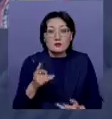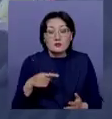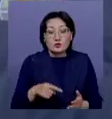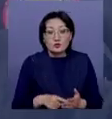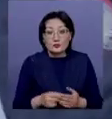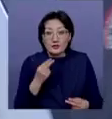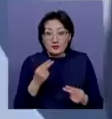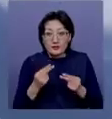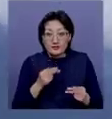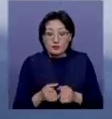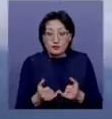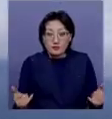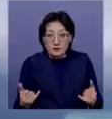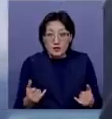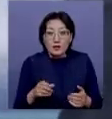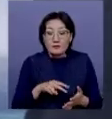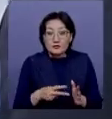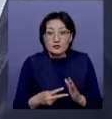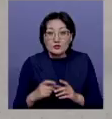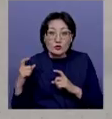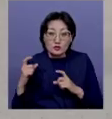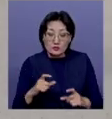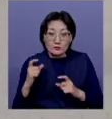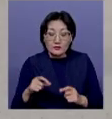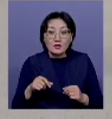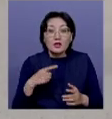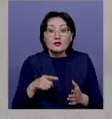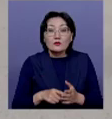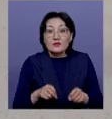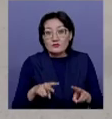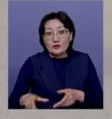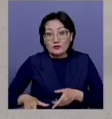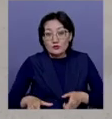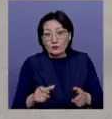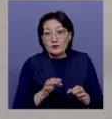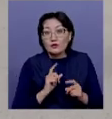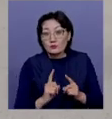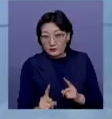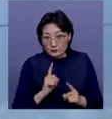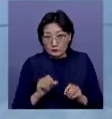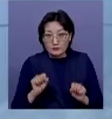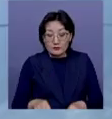қаланы азық-түлікпен қамтамасыз етіп отыру мақсатында жүк көліктері қалаға жасыл дәліз арқылы емін-еркін кіріп шыға алады.